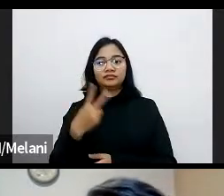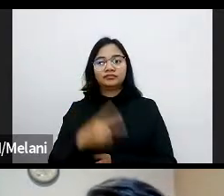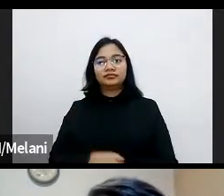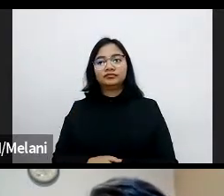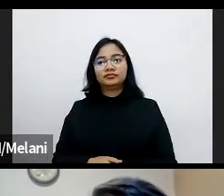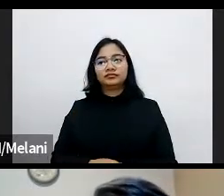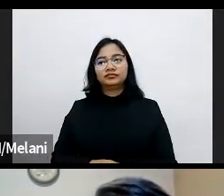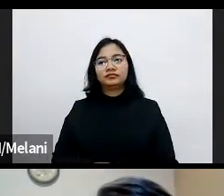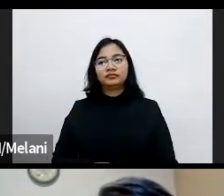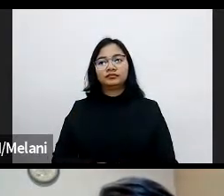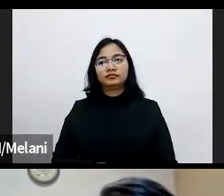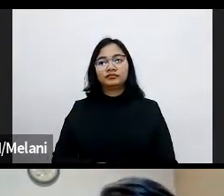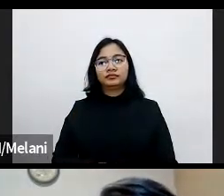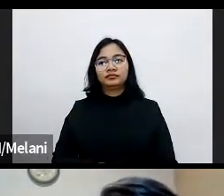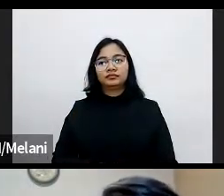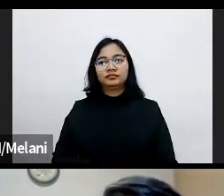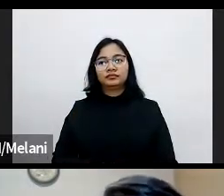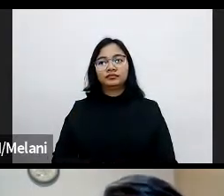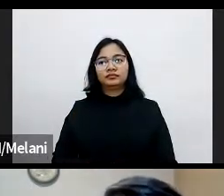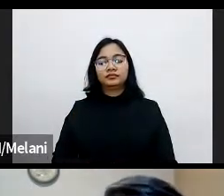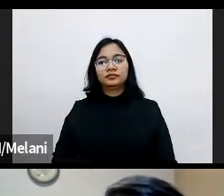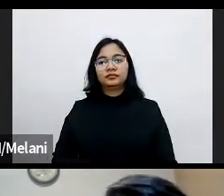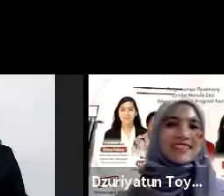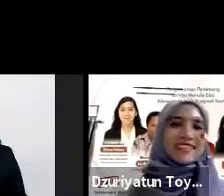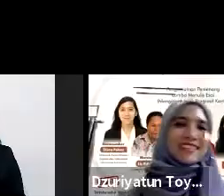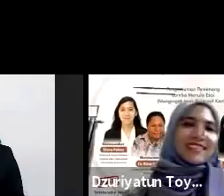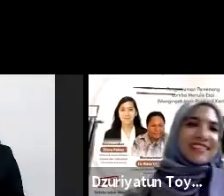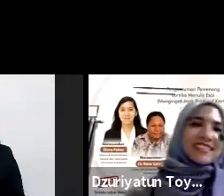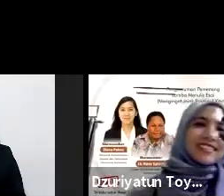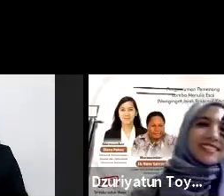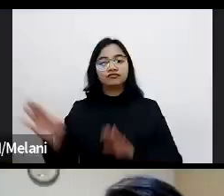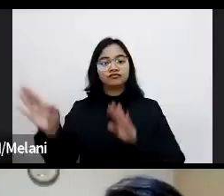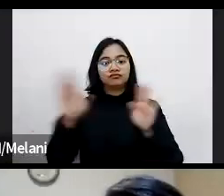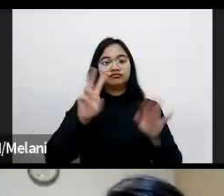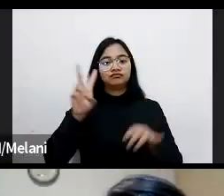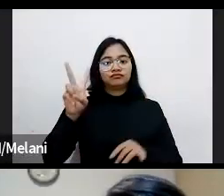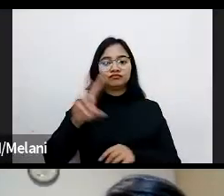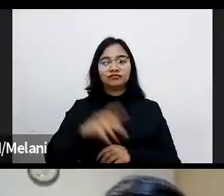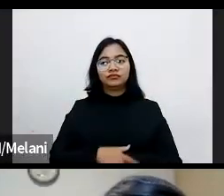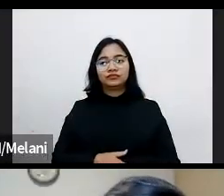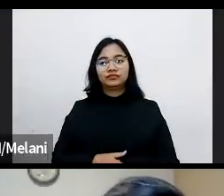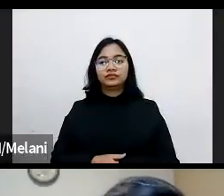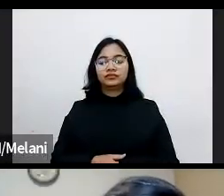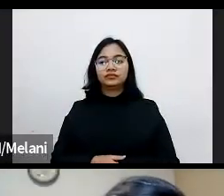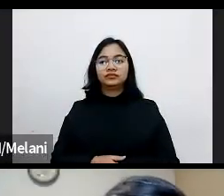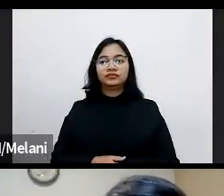tuh reaksi. Oke, saya ke layar kedua sekarang. Silakan dibuka kameranya.